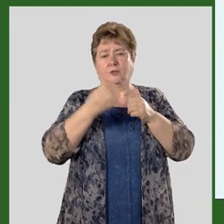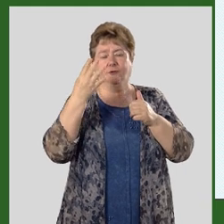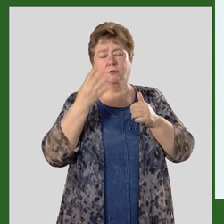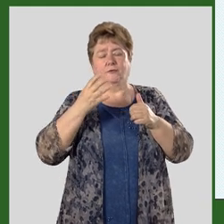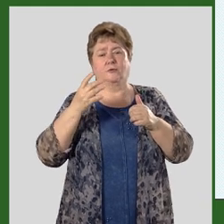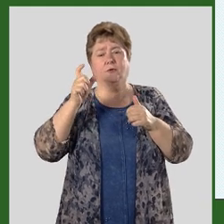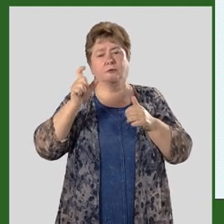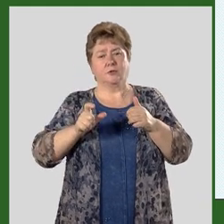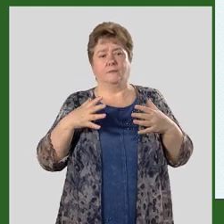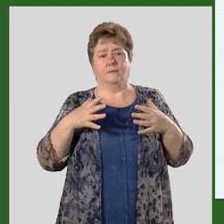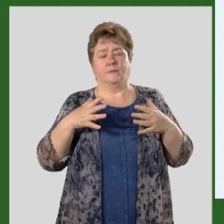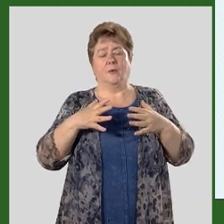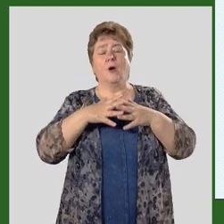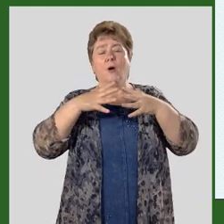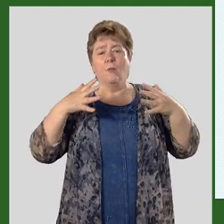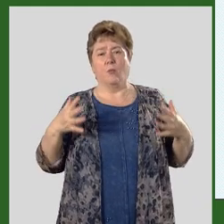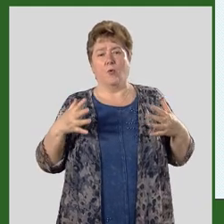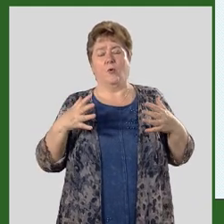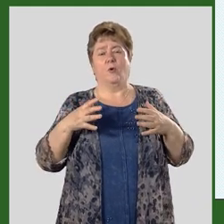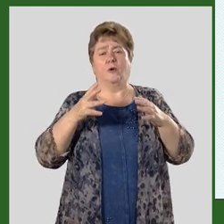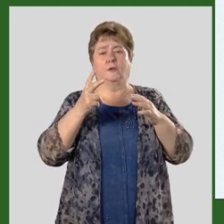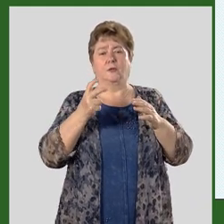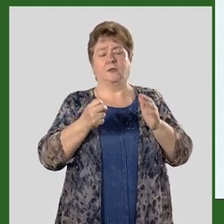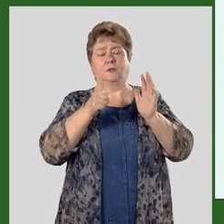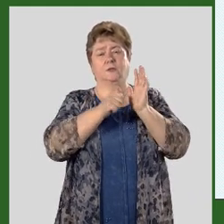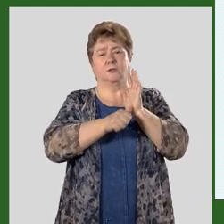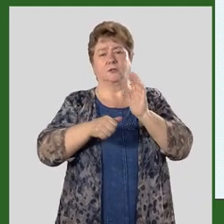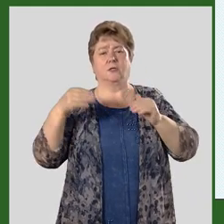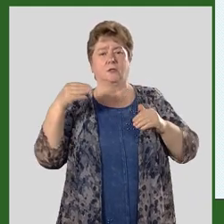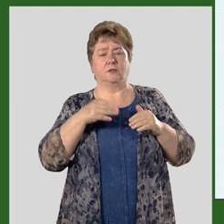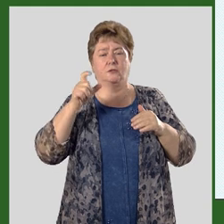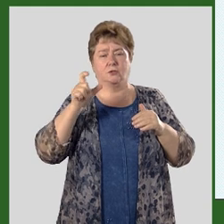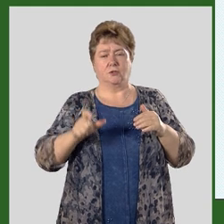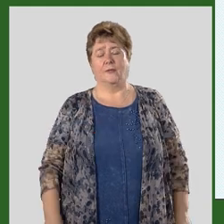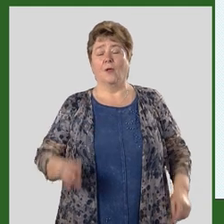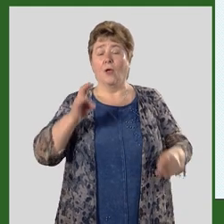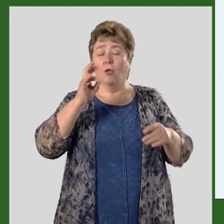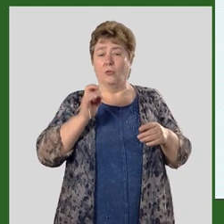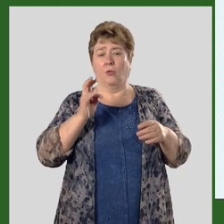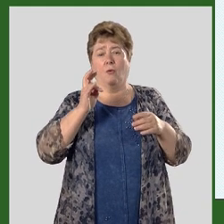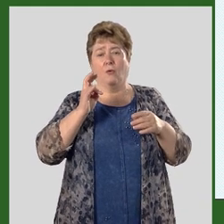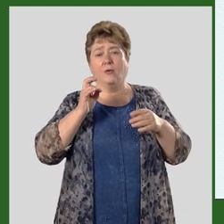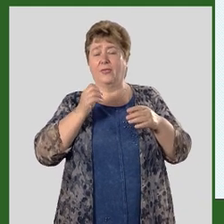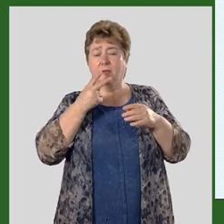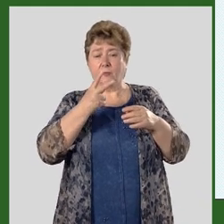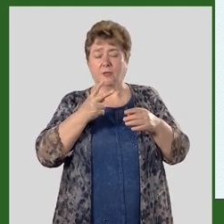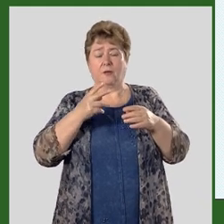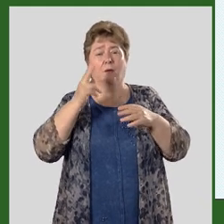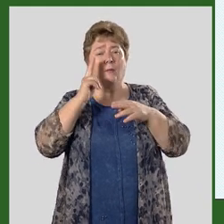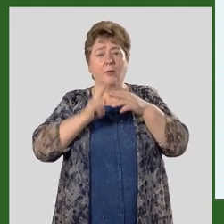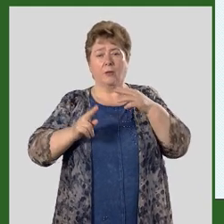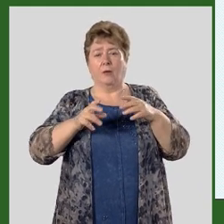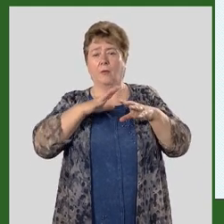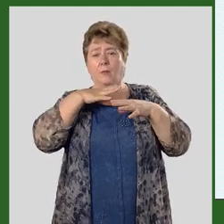жителя страны – более 360 тысяч человек. Однако, несмотря на невосполнимую